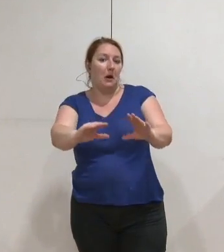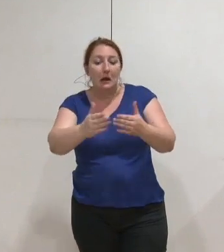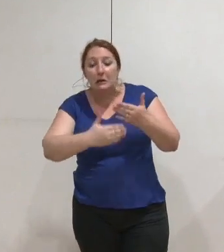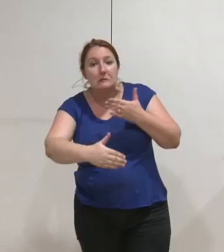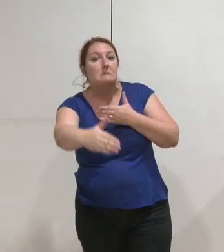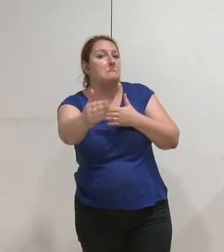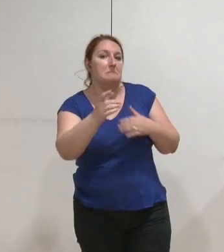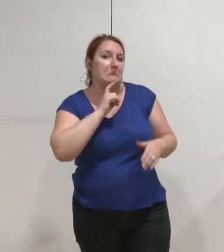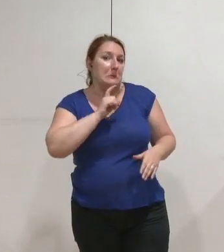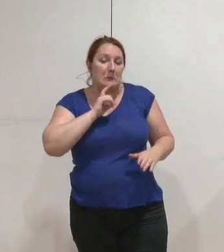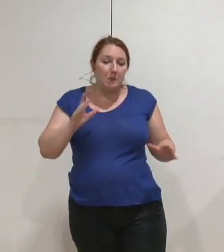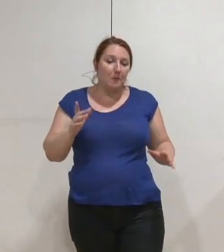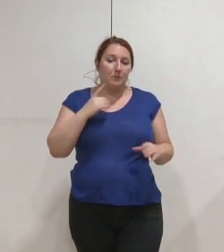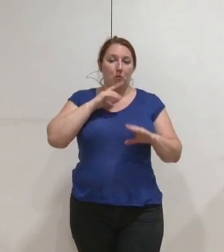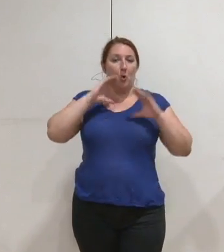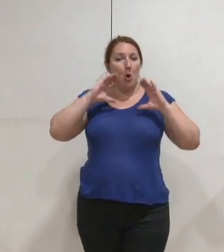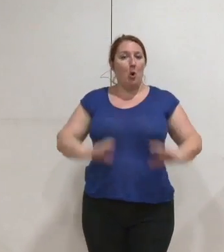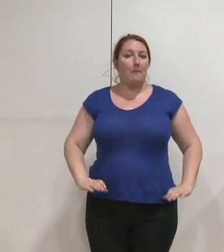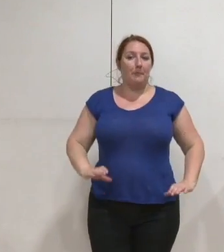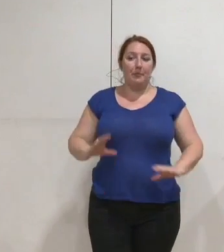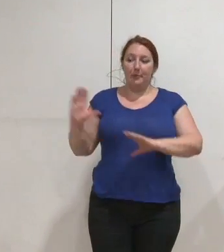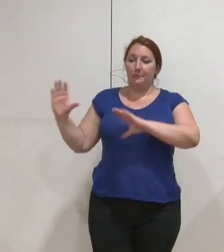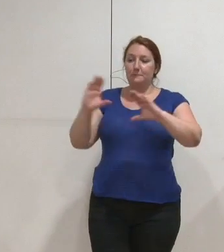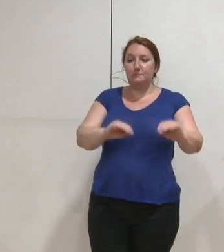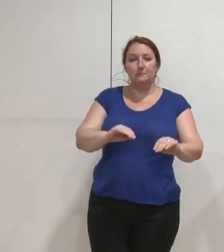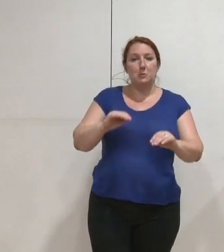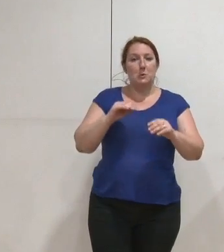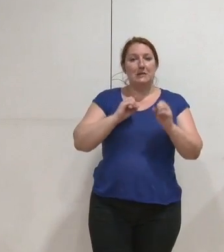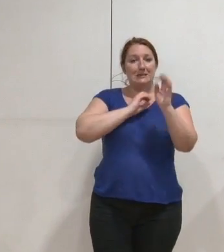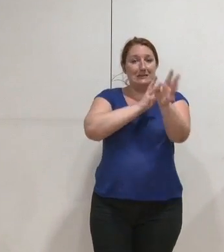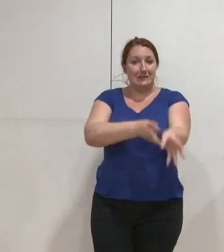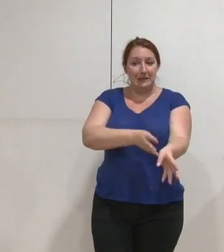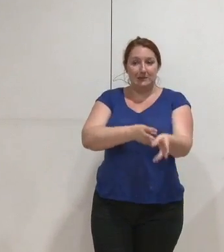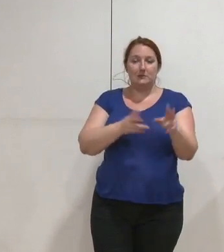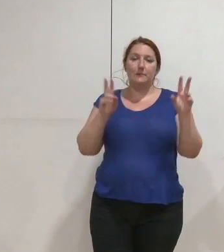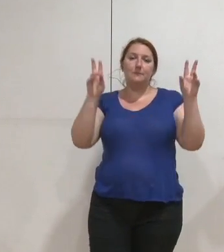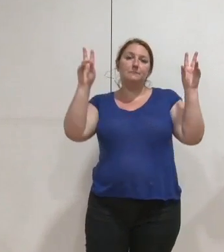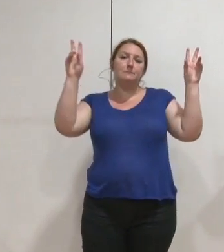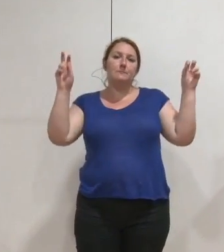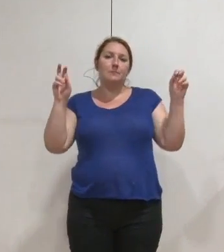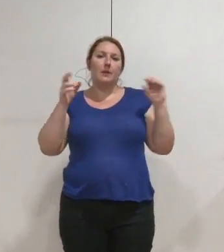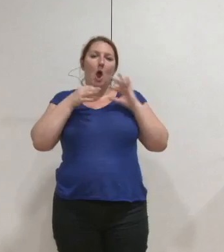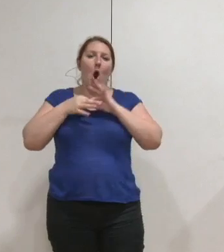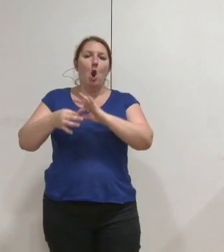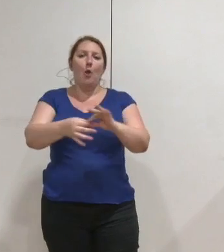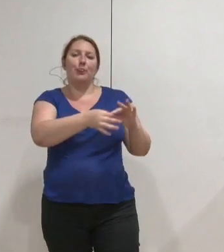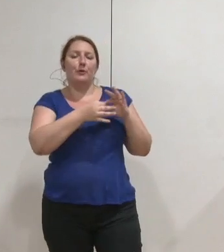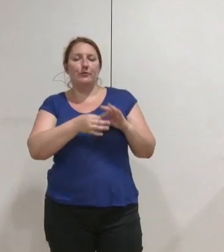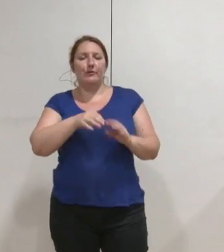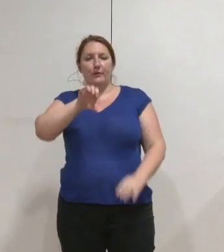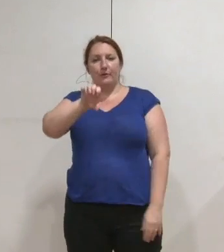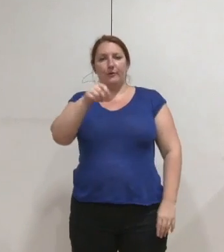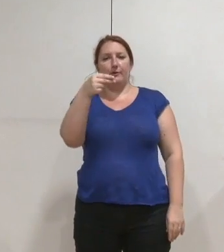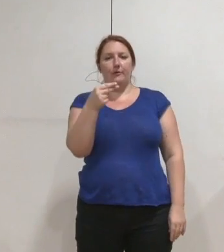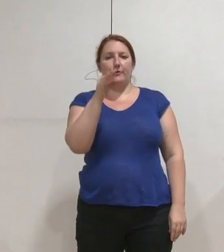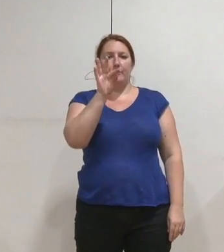club euh de cyclistes l'entente plus précisément liste euh il